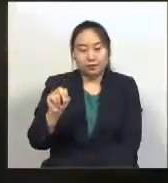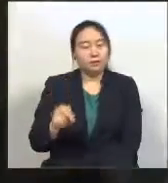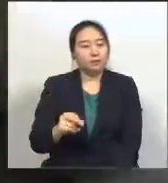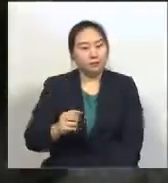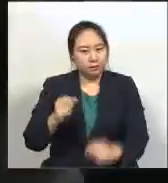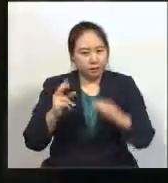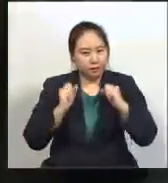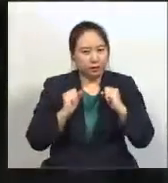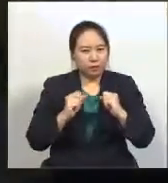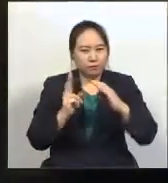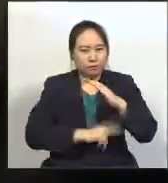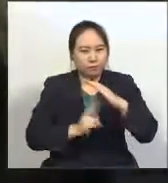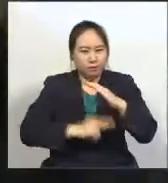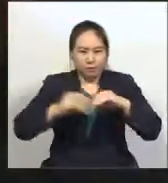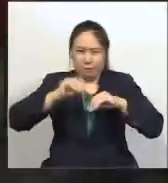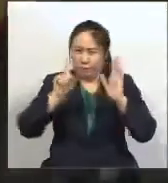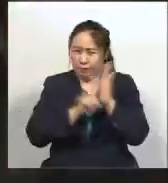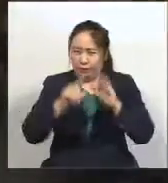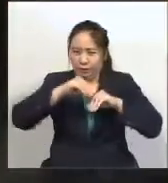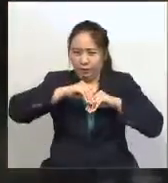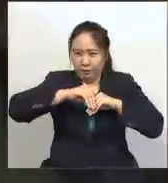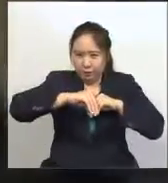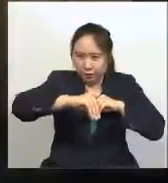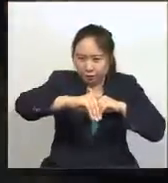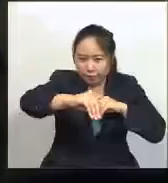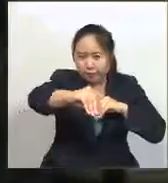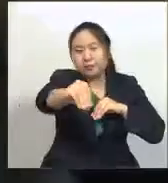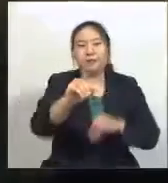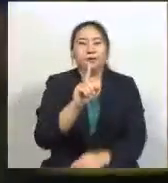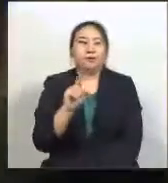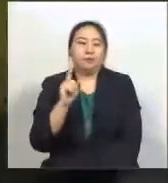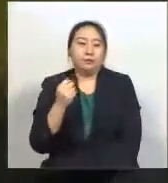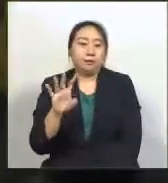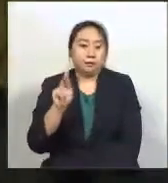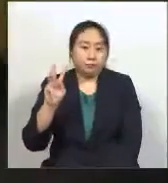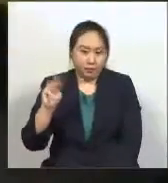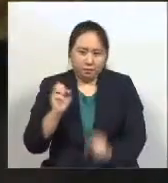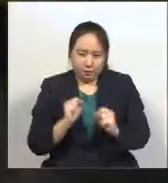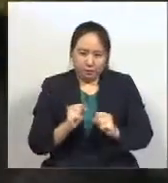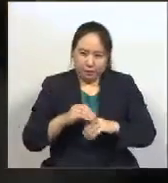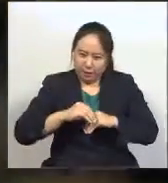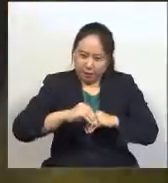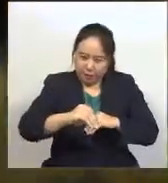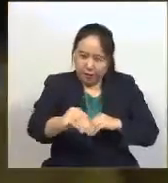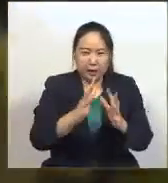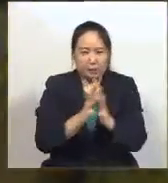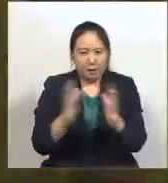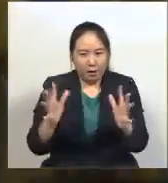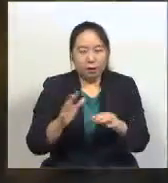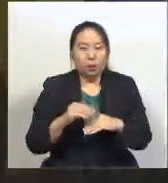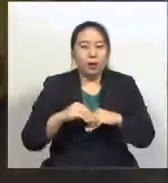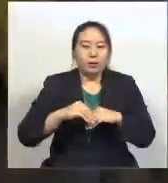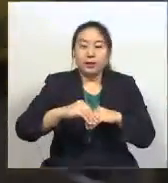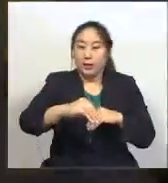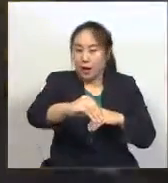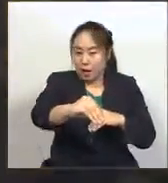ตัวเองด้วยการวิ่งให้มากที่สุดต่อการวิ่ง1ครั้งในระยะทาง114กิโลเมตรเป็นระยะทางเป็นการวิ่งระยะยาว